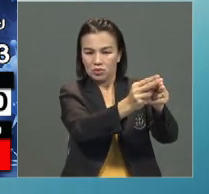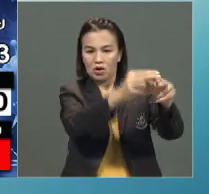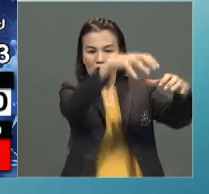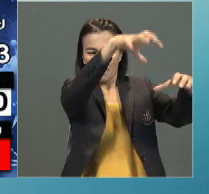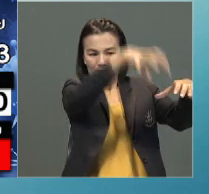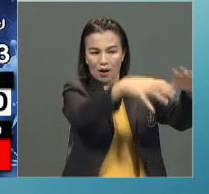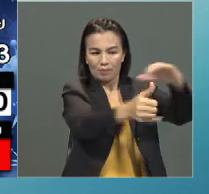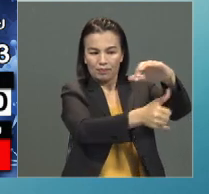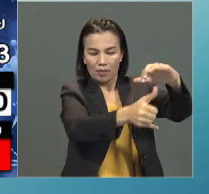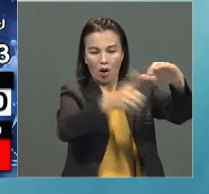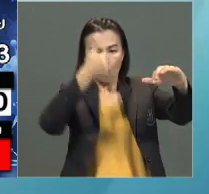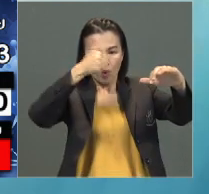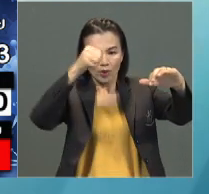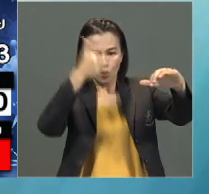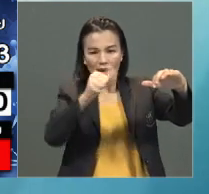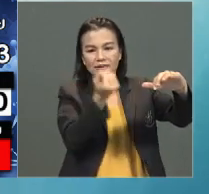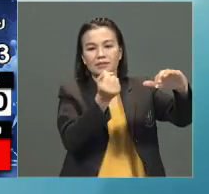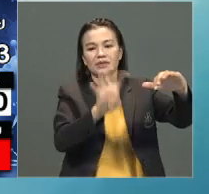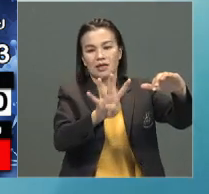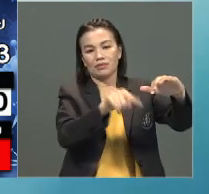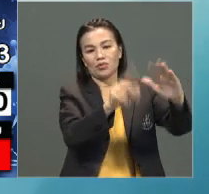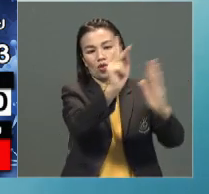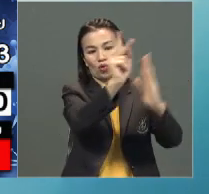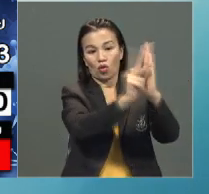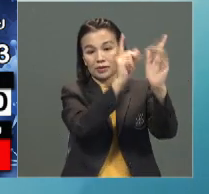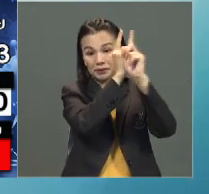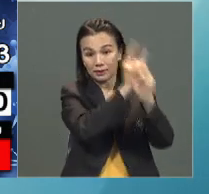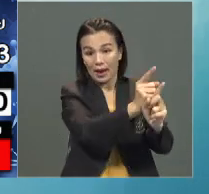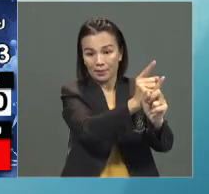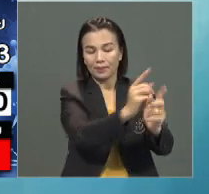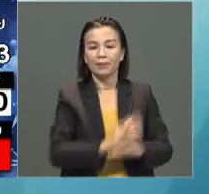นะครับให้เข้ารับการกัดกันในที่พำนักของบุคคลดังกล่าวภายใต้การควบคุมดูแลของหน่วยงานต้นสังกัดเป็นระยะเวลาไม่น้อยกว่า14วันอะอยู่ตรงนี้แหละครับซึ่งเราก็เห็นความไม่ตรงกันในหลายๆพื้นที่นะครับในแต่ละสถานทูตก็มีทั้งที่เป็นสถานที่ของตนเองแล้วก็อันนี้เป็นครอบครัวของเขามาแต่เขาก็มาพักอยู่ที่คอนโดที่ว่านี่คือสิ่งที่เราจะต้องมีการกำหนดมาตรการโดยละเอียดให้ครอบคลุมไปกว่านี้เพราะเป็นความเสี่ยงเกิดขึ้นมาแล้วก็คงไม่ได้ไม่สามารถที่จะไปโทษฝ่ายใดฝ่ายหนึ่งหรือใครก็แล้วแต่นะครับเป็นสิ่งที่เราต้องเรียนรู้ไปร่วมกันมาตรการอย่างที่ผมเคยบอกไว้นะครับว่ามาตรการต่างๆเกิดขึ้นจากการเรียนรู้โรคนี้เป็นโรคใหม่รายนี้ก็เป็นทุกทีก็เราก็ดำเนินการกันมาเป็นร้อยกว่ารายก็ไม่ได้มีปัญหาแต่พอพบตรงนี้ก็ทำให้เราจะต้องมาละเอียดกันยิ่งขึ้นครับอ่า